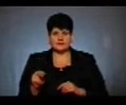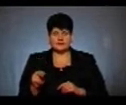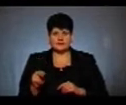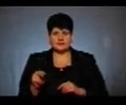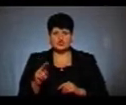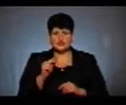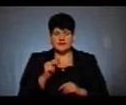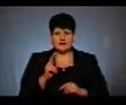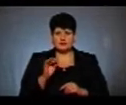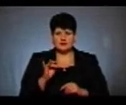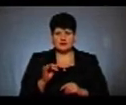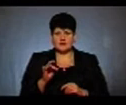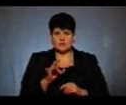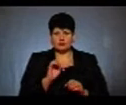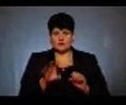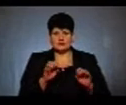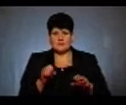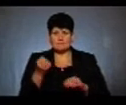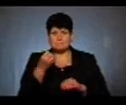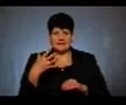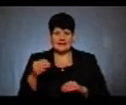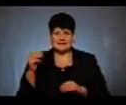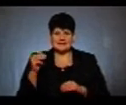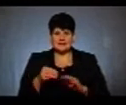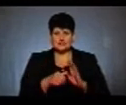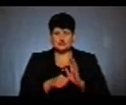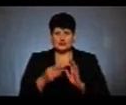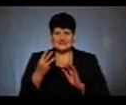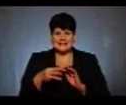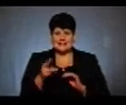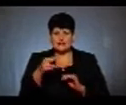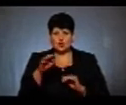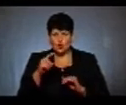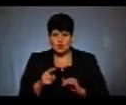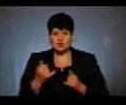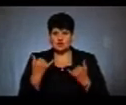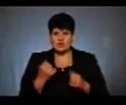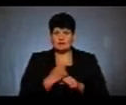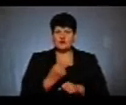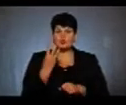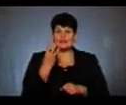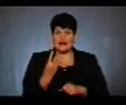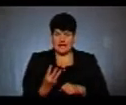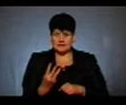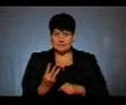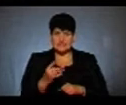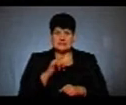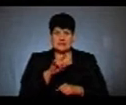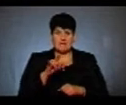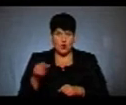Криківський район. Було розкидано 15 630 доз. Сьогодні працюють три